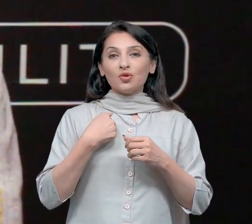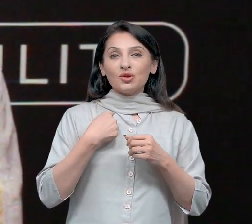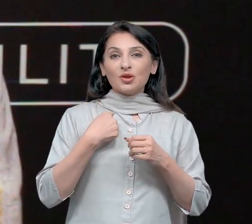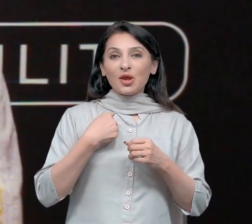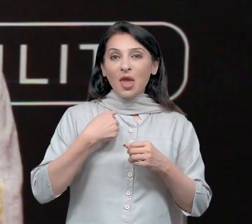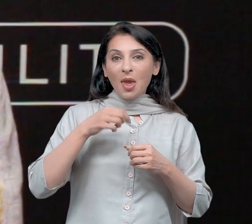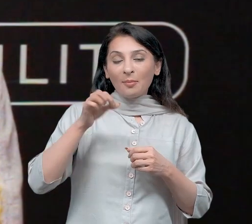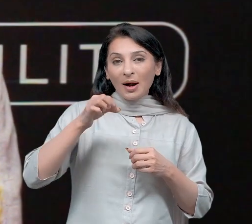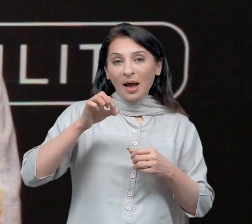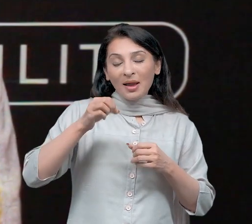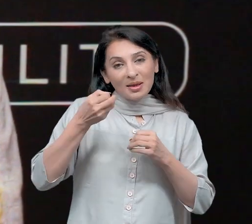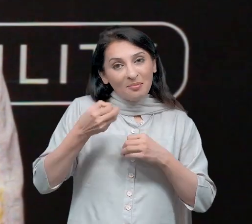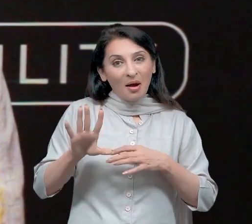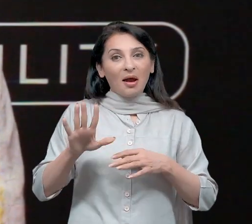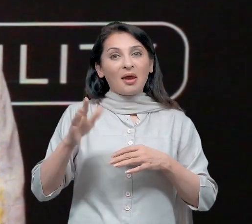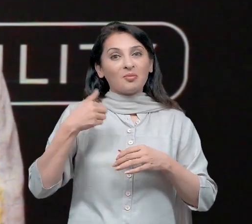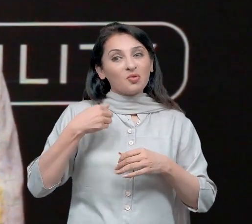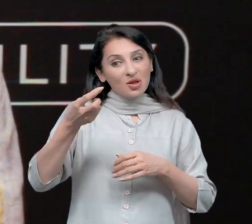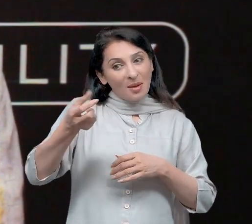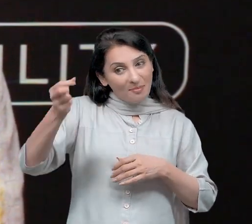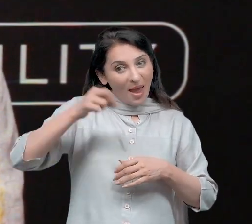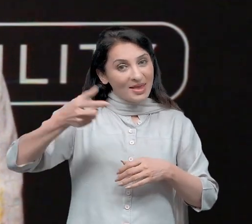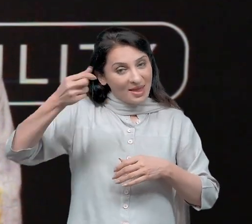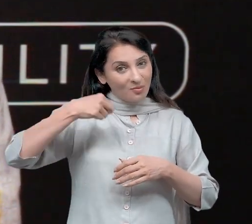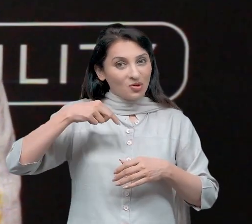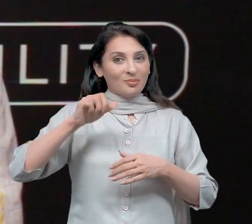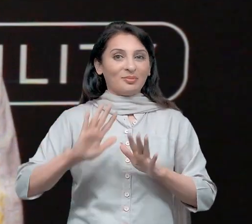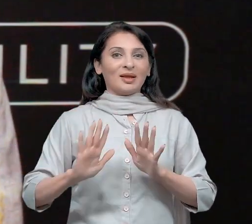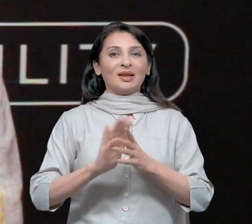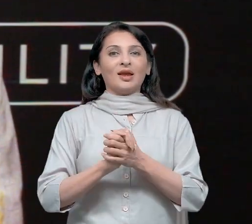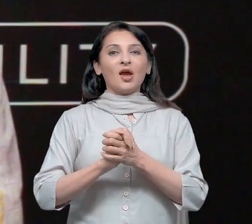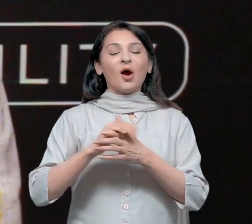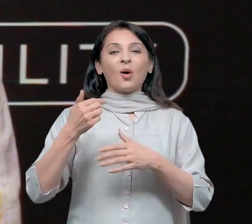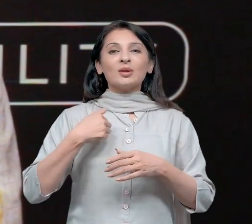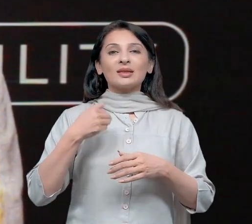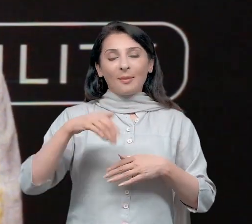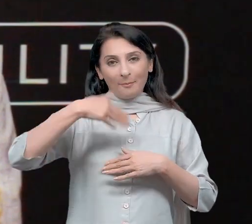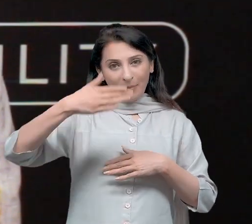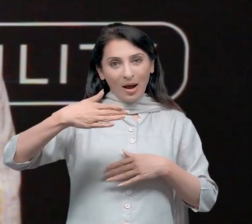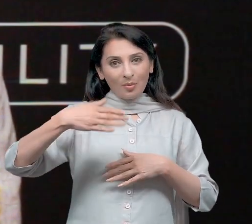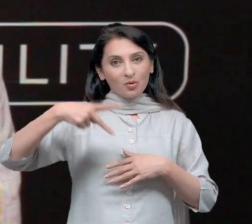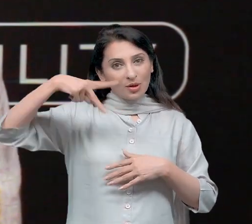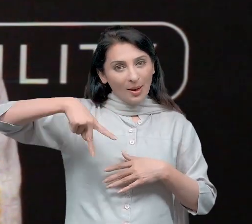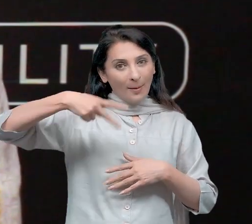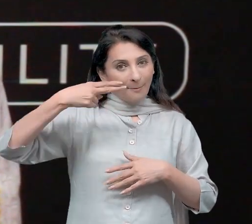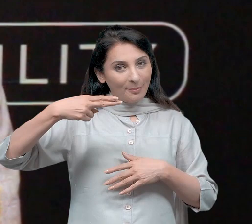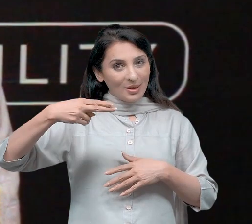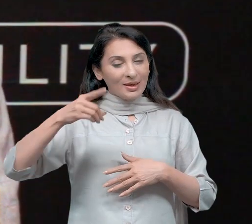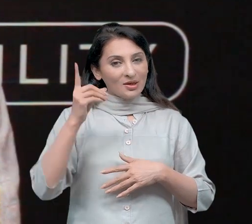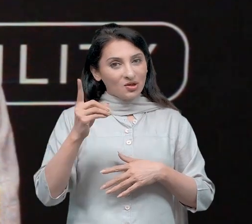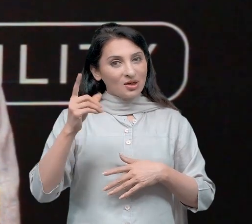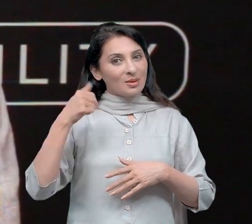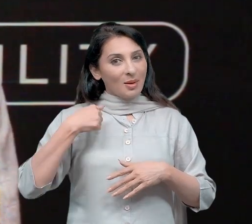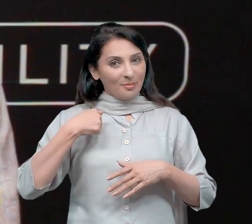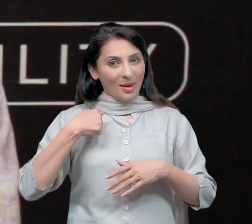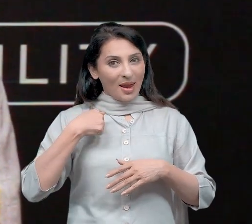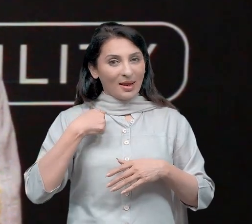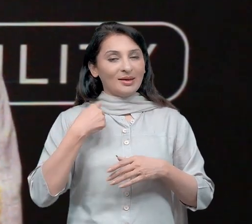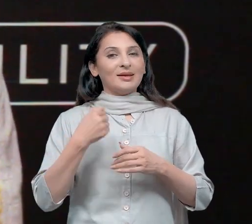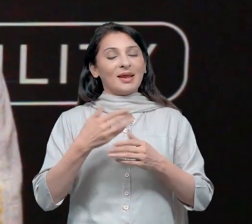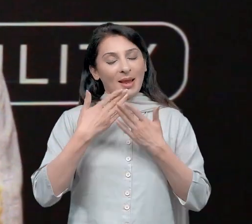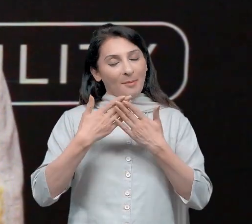फिर मिला, जिसके बाद मैंने एमएससी किया और फिर वहाँ से स्कॉलरशिप मिला तो मुझे पीएचडी करने का भी मौका मिला इंटरनेशनल रिलेशंस